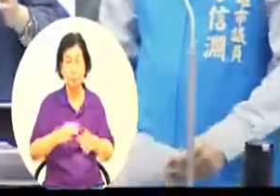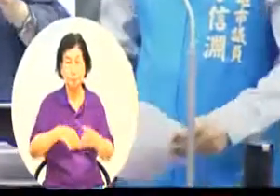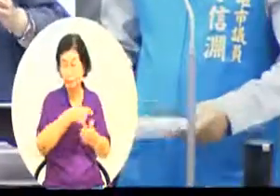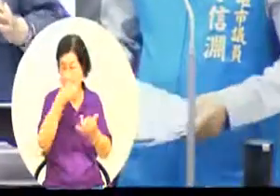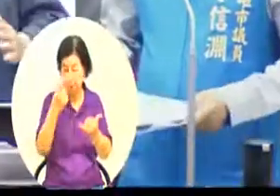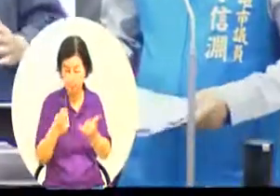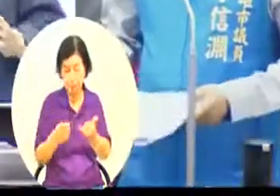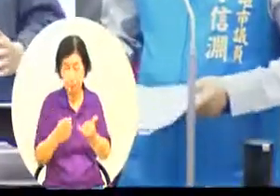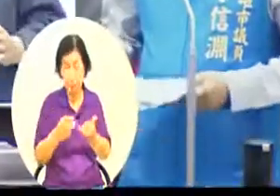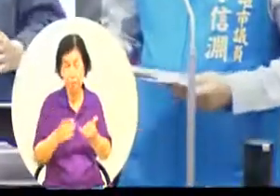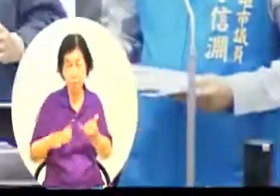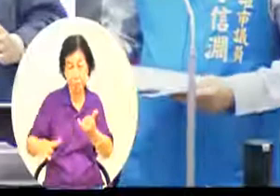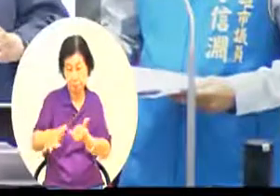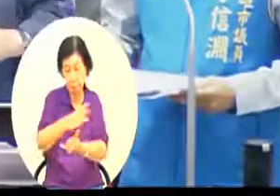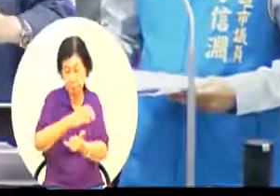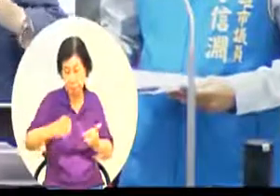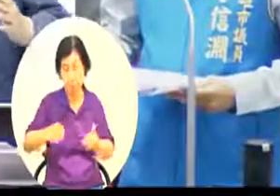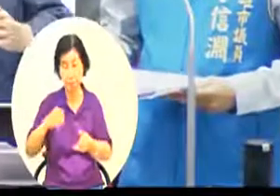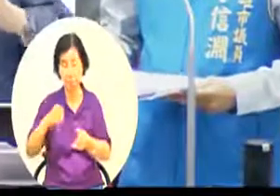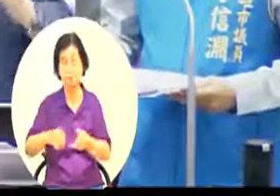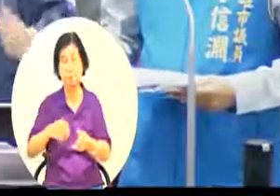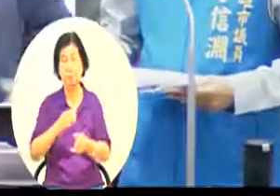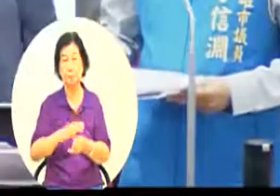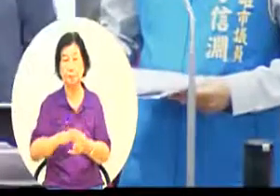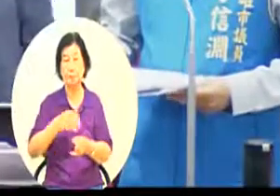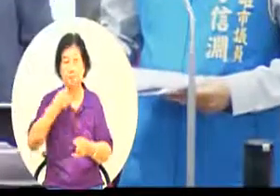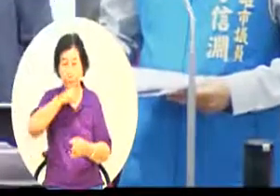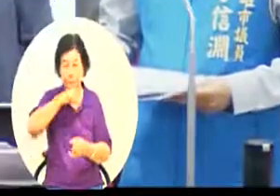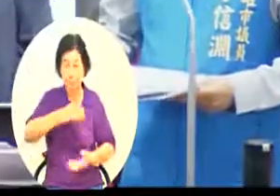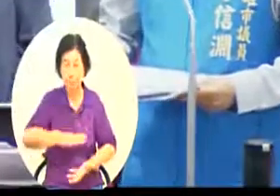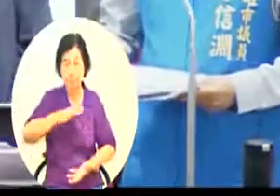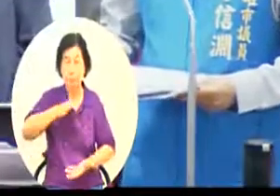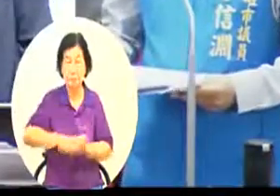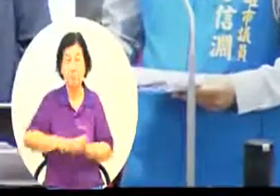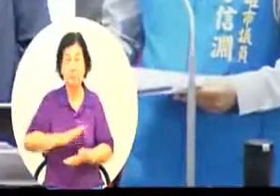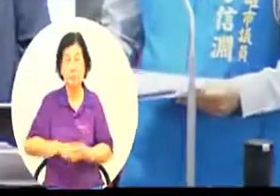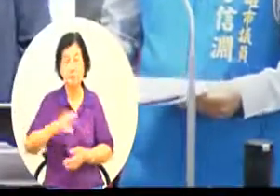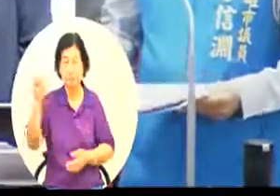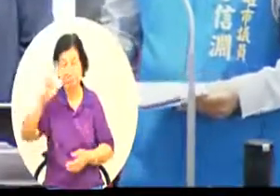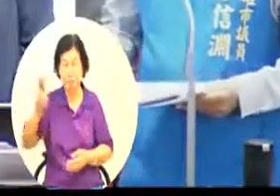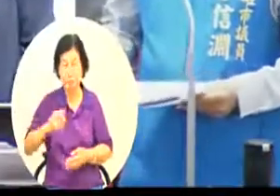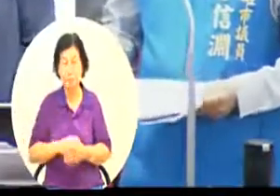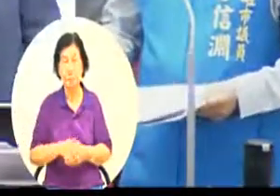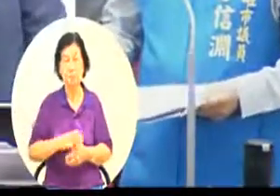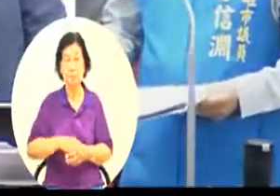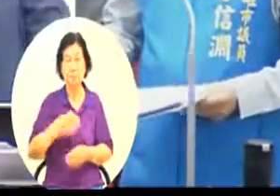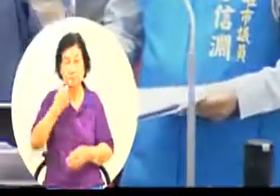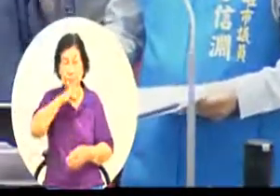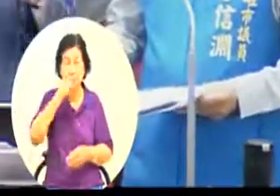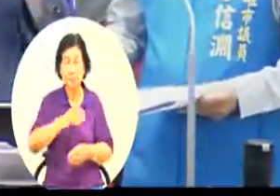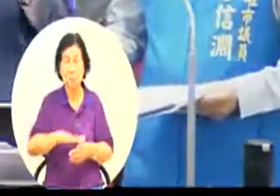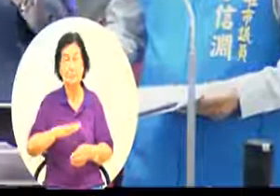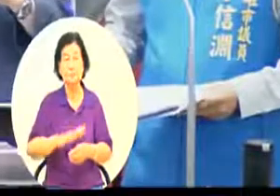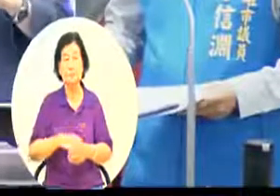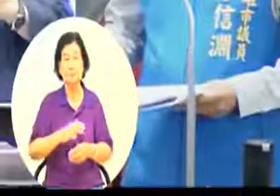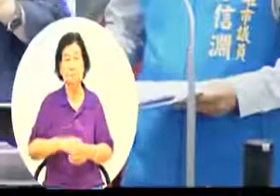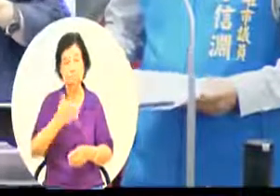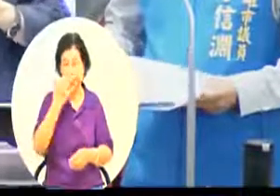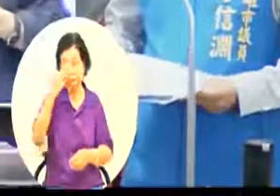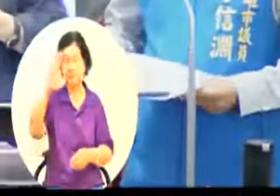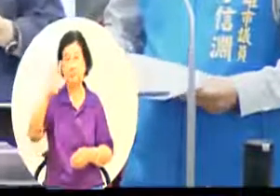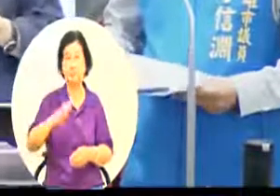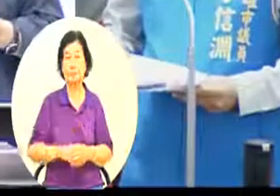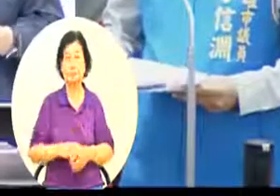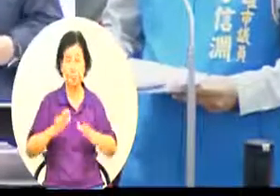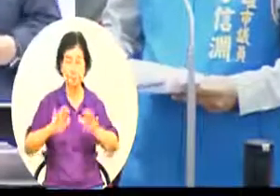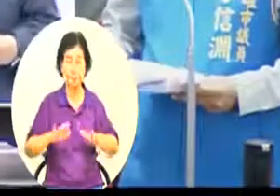积电是台湾的骄傲。那我会觉得，我们当然这样的产业，我们不会让它外流。但是台积